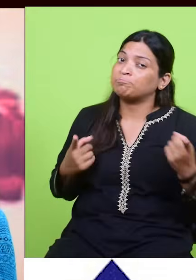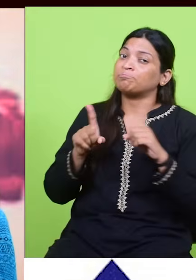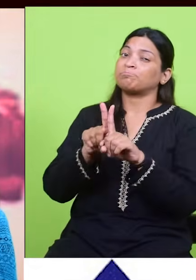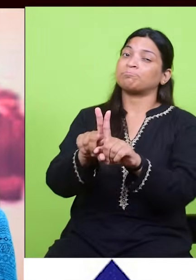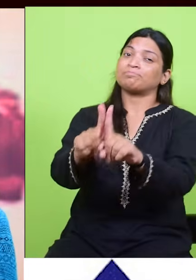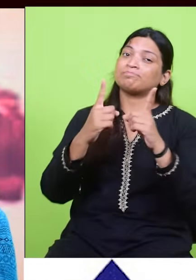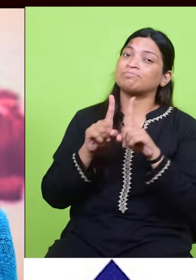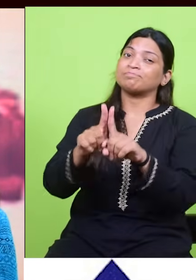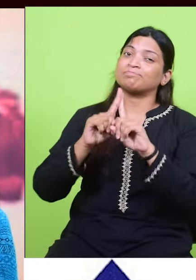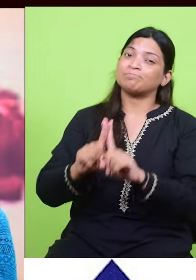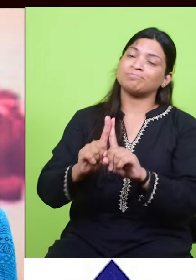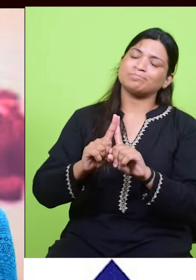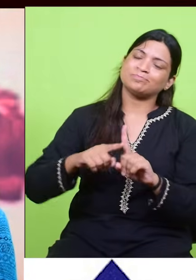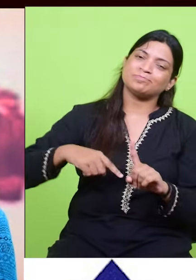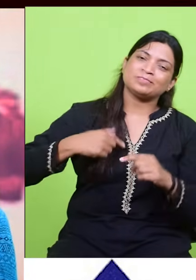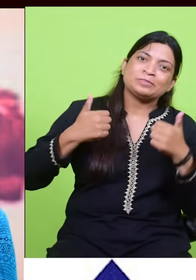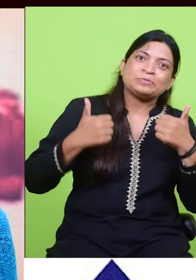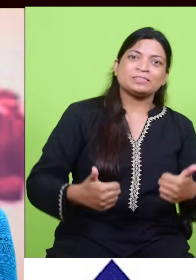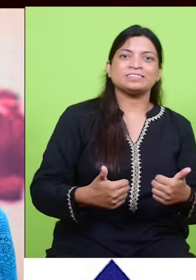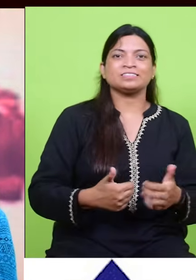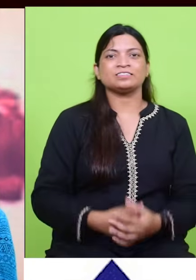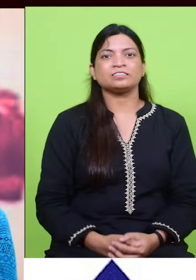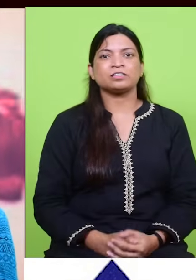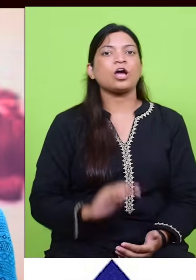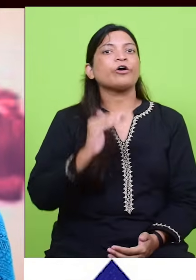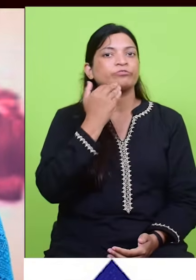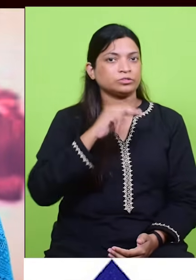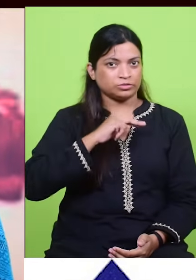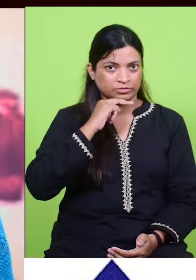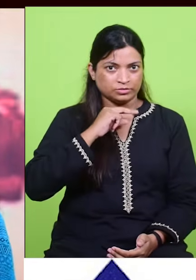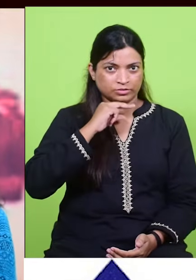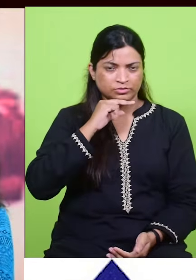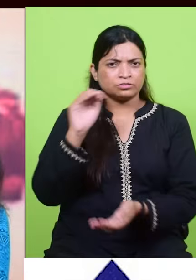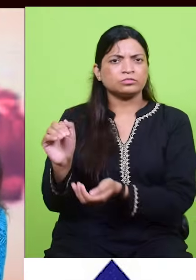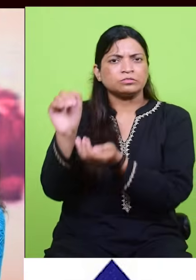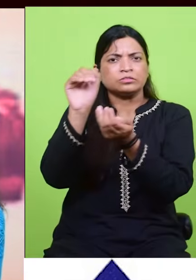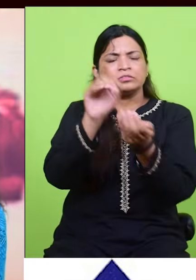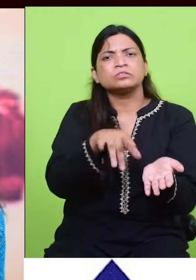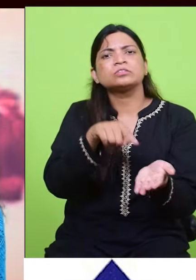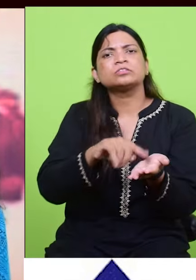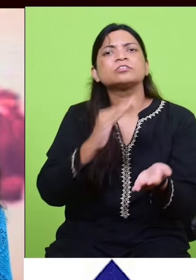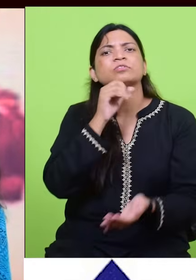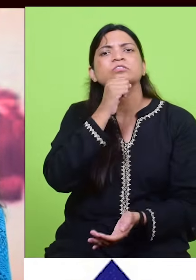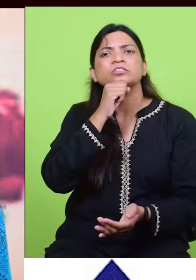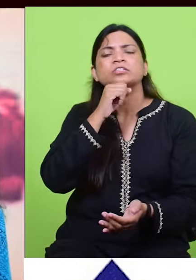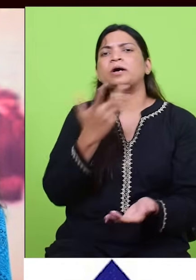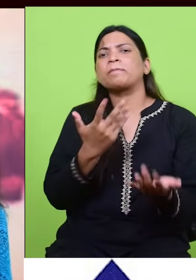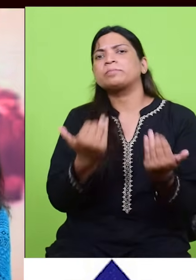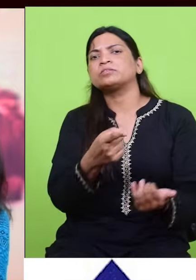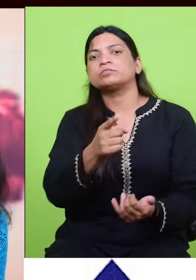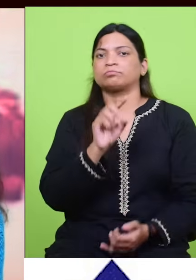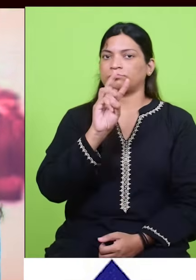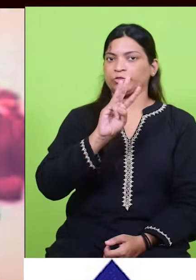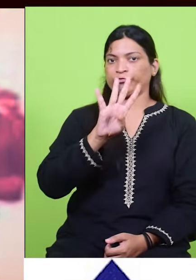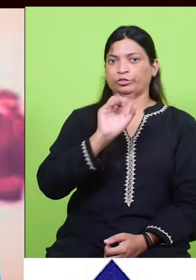जिए, इसको भी अपने साथ रख के मैंने करा। मैंने कोई कॉम्प्रोमाइज़ नहीं करा। बहुत बढ़िया मैम। अब जब इनका जन्म हुआ था तब से लेके